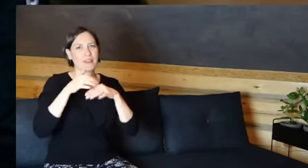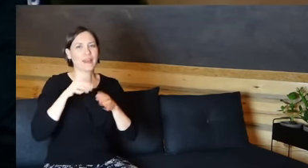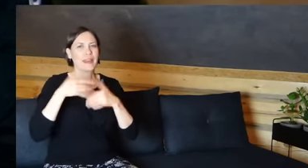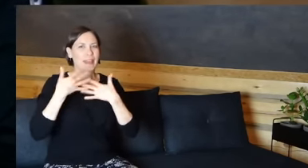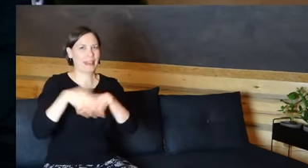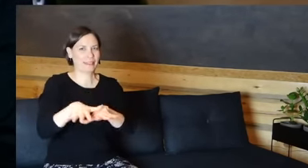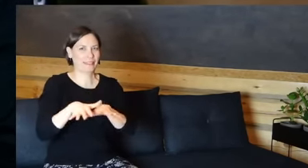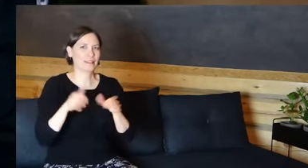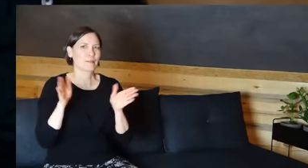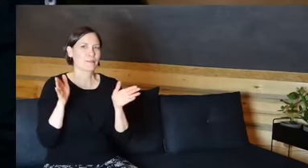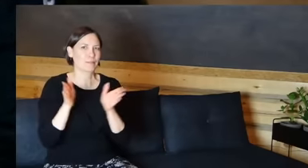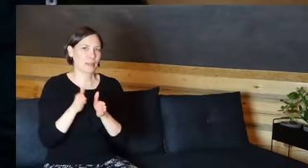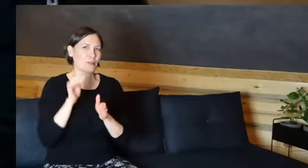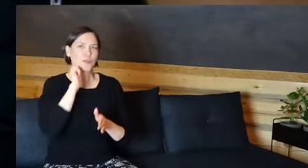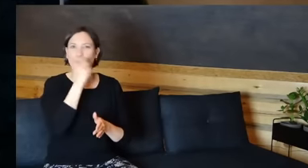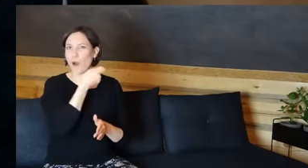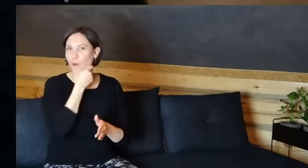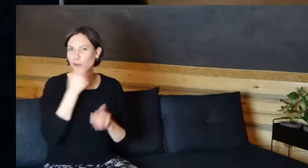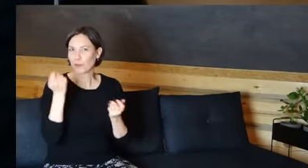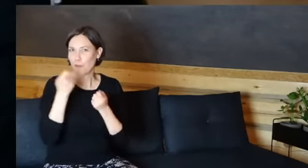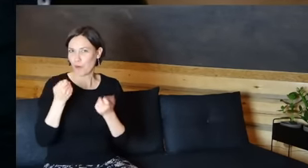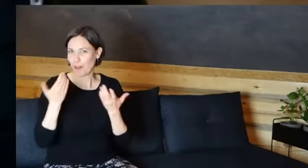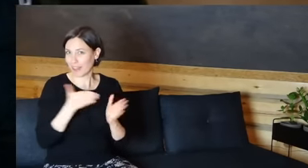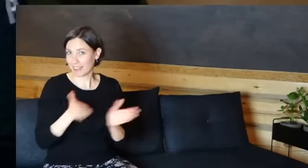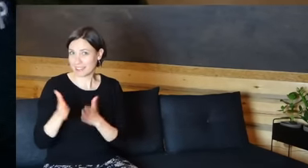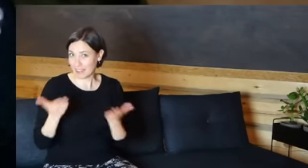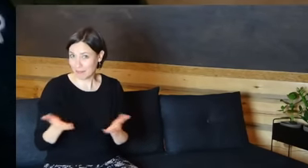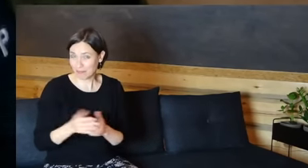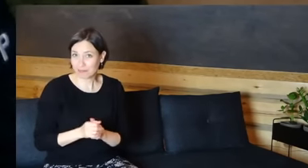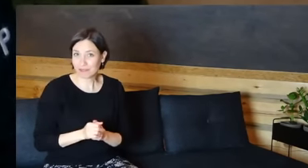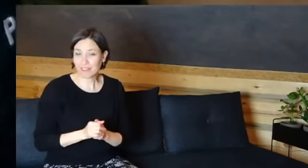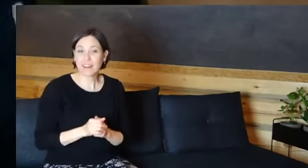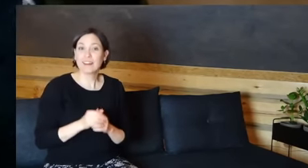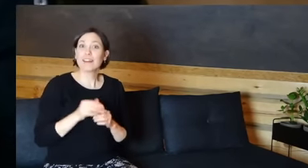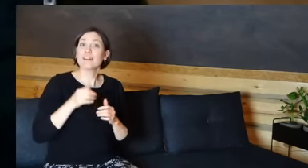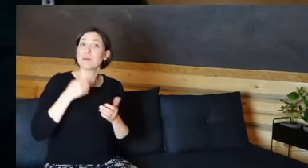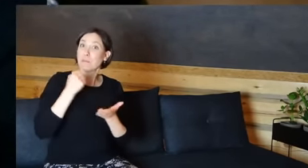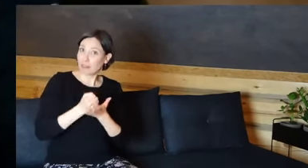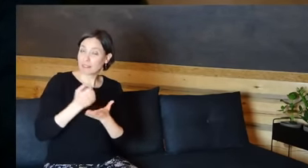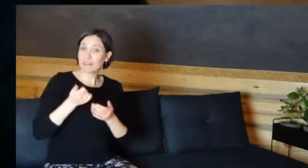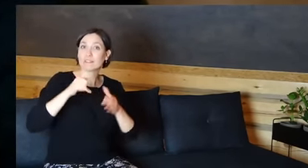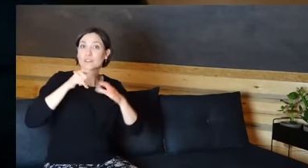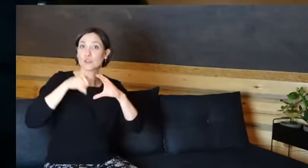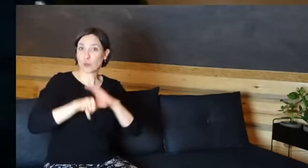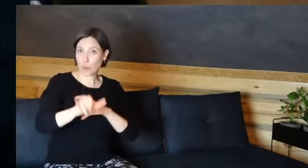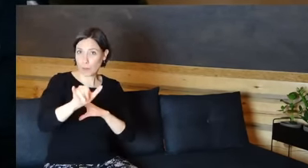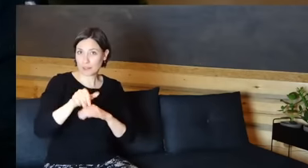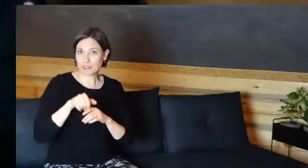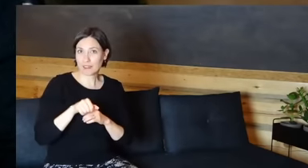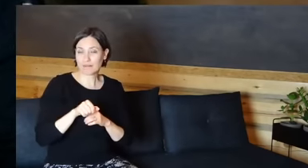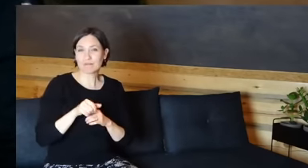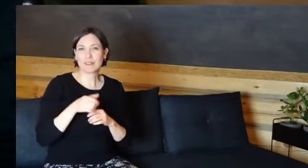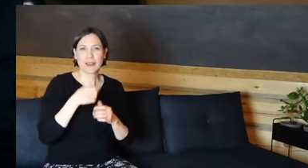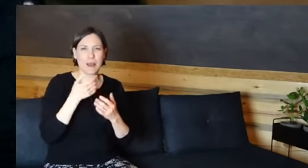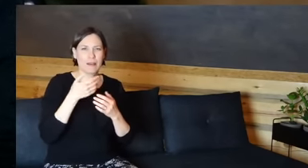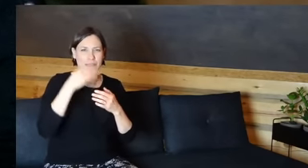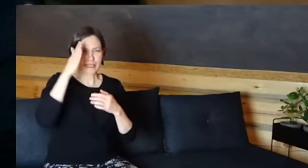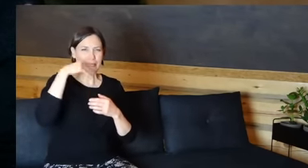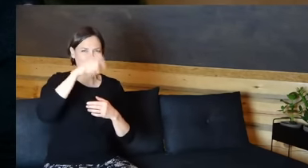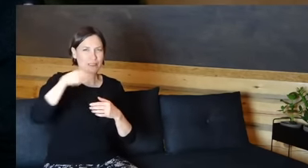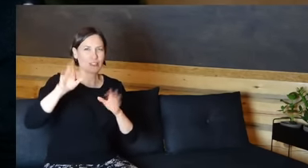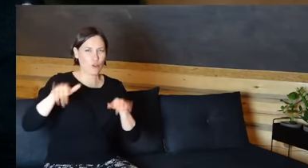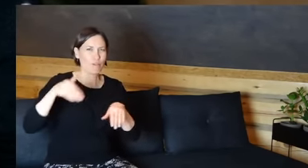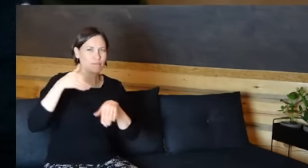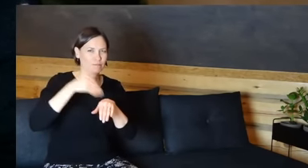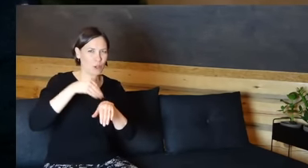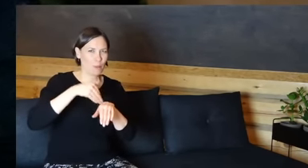No sitten sieltä tuli meille idea, että pidetään ne pikkujoulut YouTubessa. Nyt on porukka jo hyvin kommentoinut tuonne, että mistä